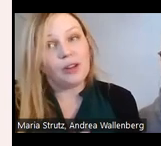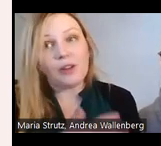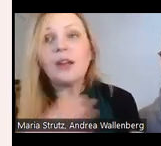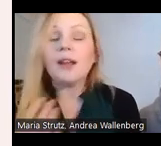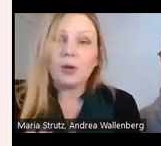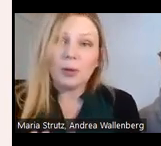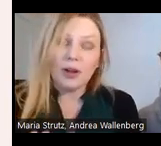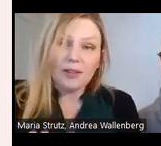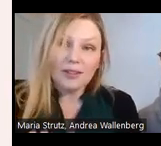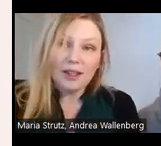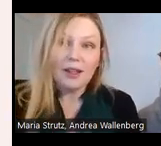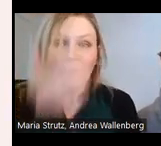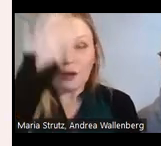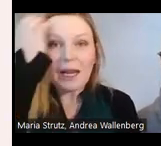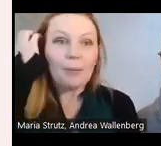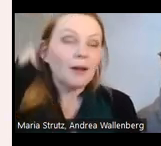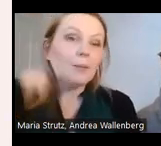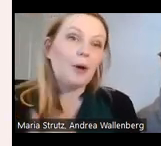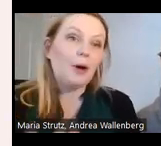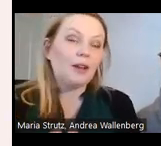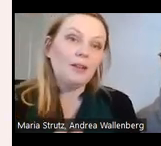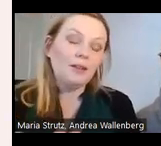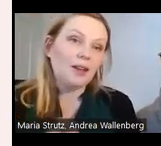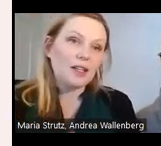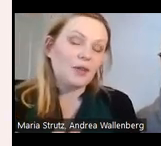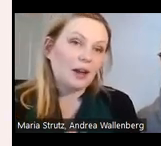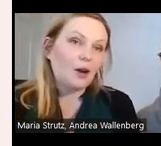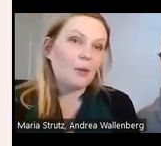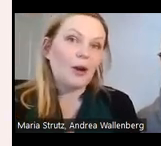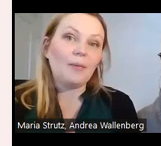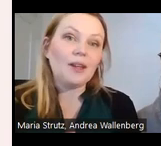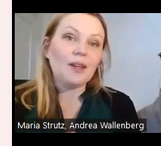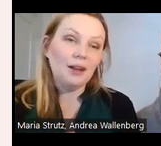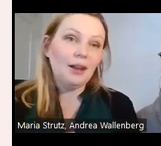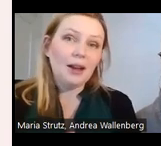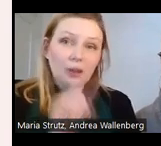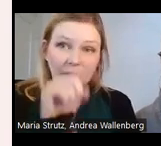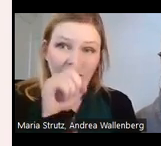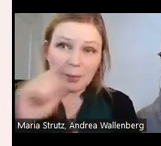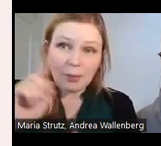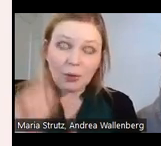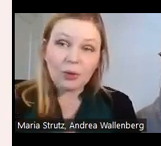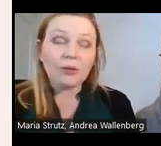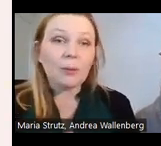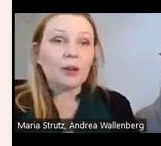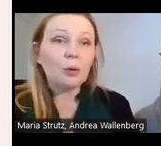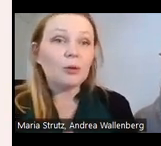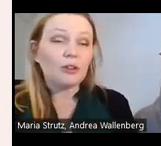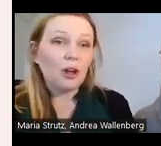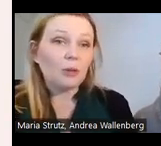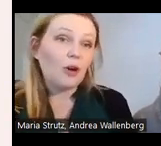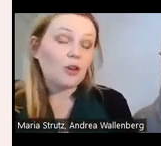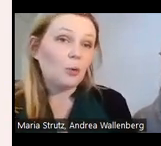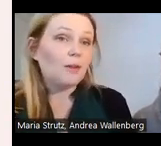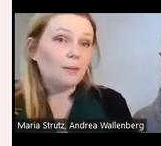foton över saker ni har gjort på dag för att hjälpa barnen när deras föräldrar kommer och hämtar sen. Att kunna visa på foton vad man har gjort